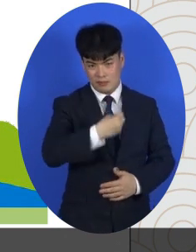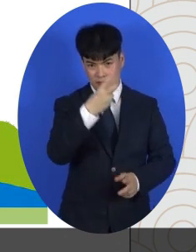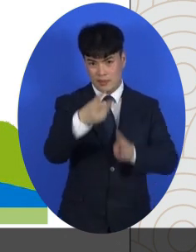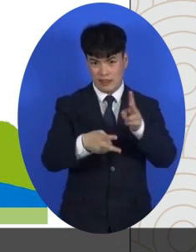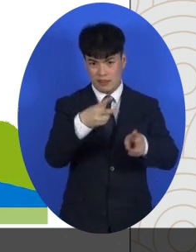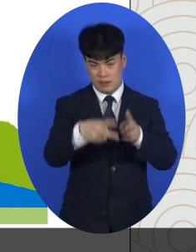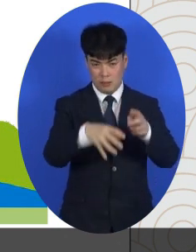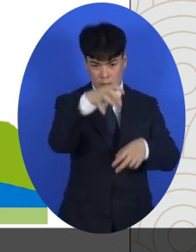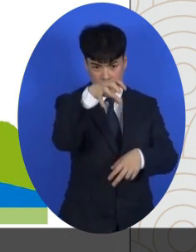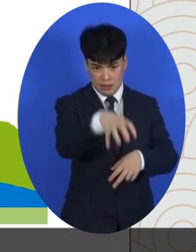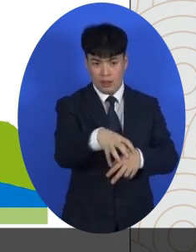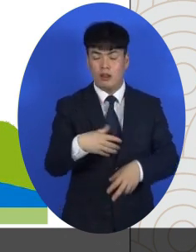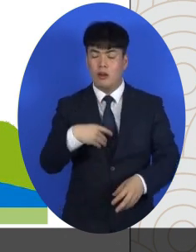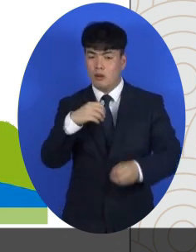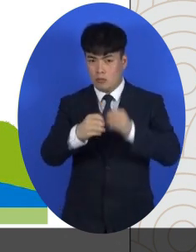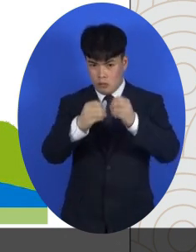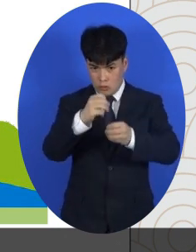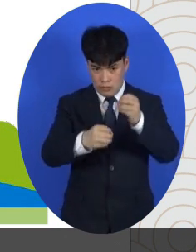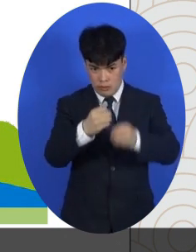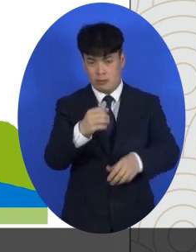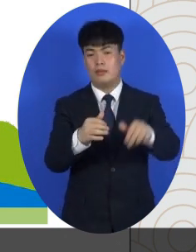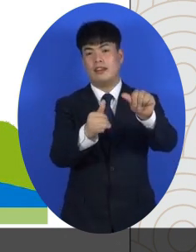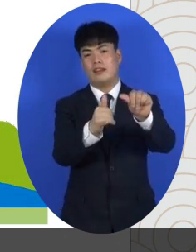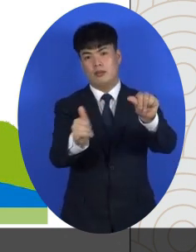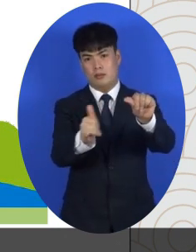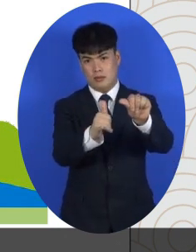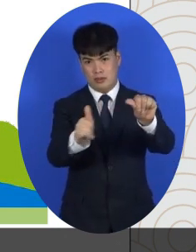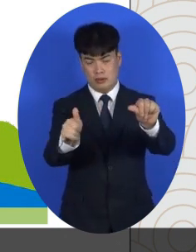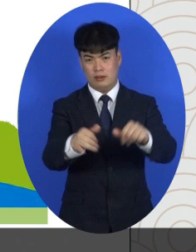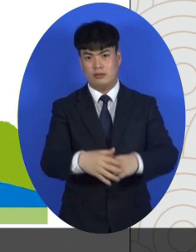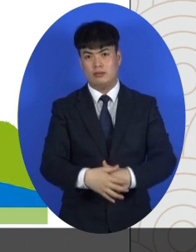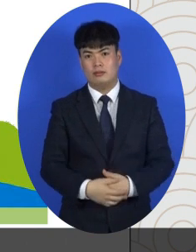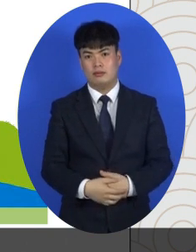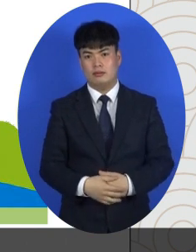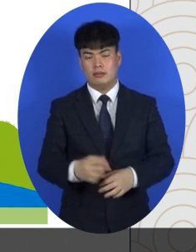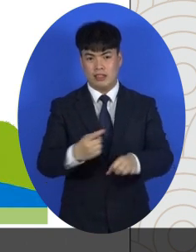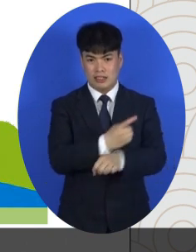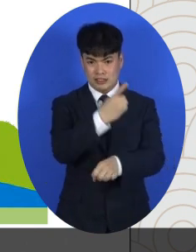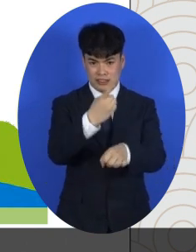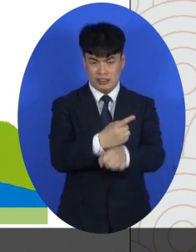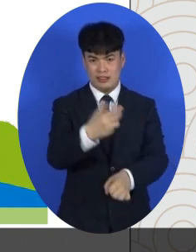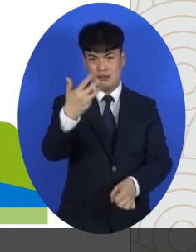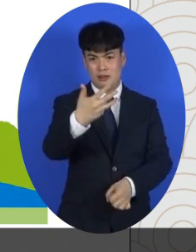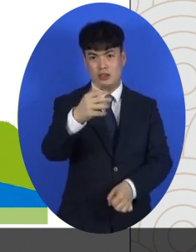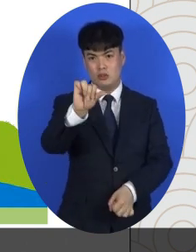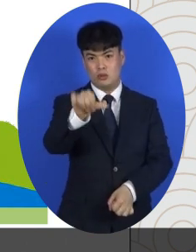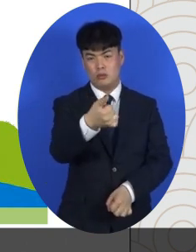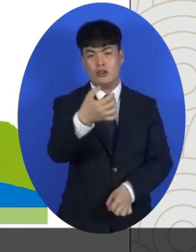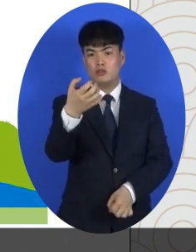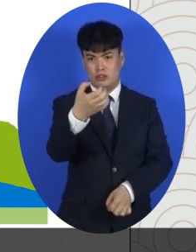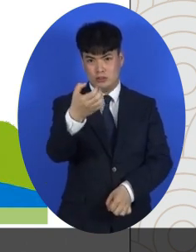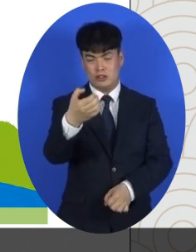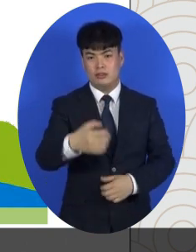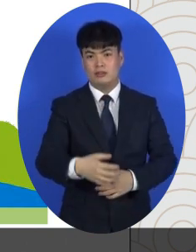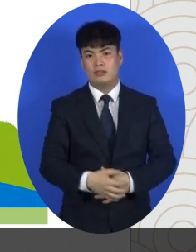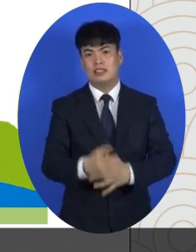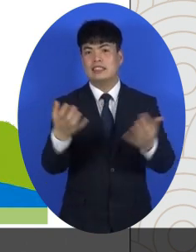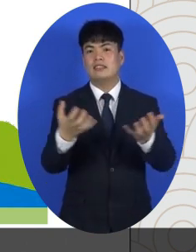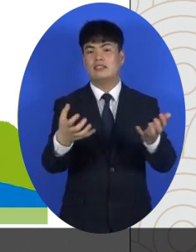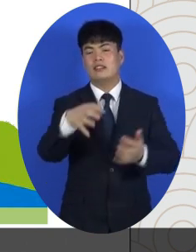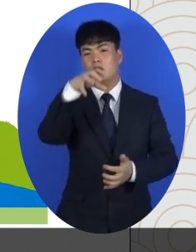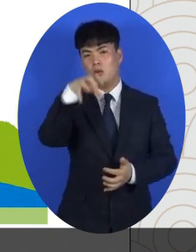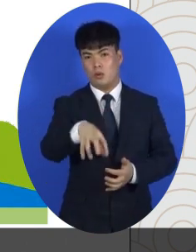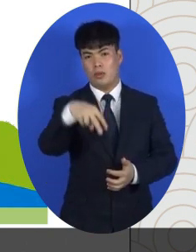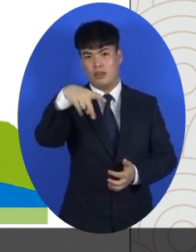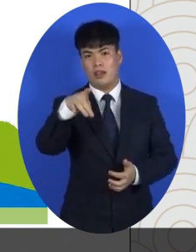SJ산업에서 PCB 부품 조립 검사원 5명을 모집합니다. 임금은 시급 8,590원이며 근무지는